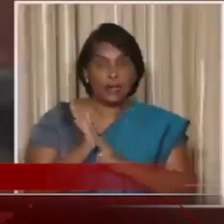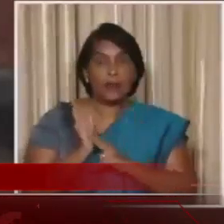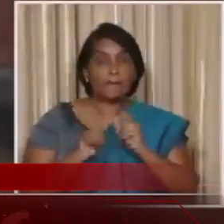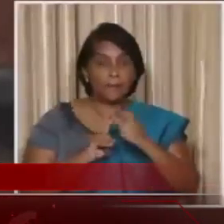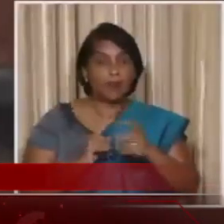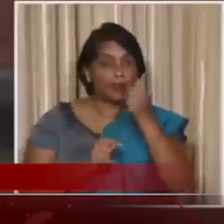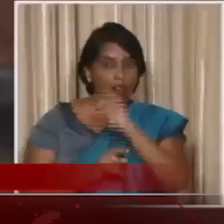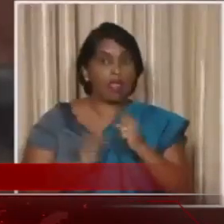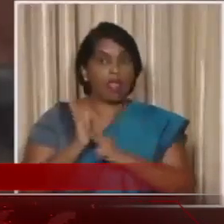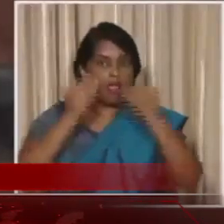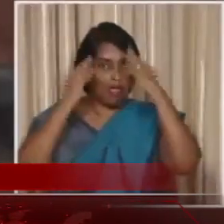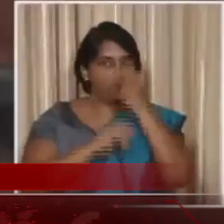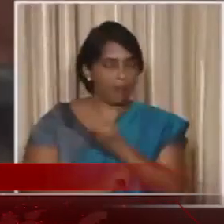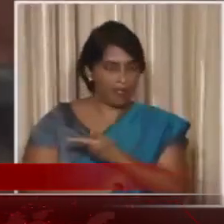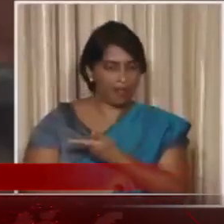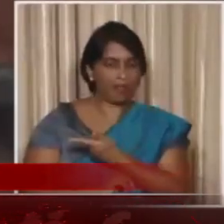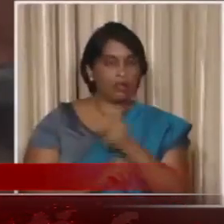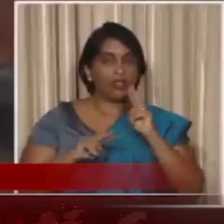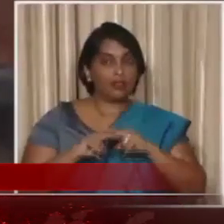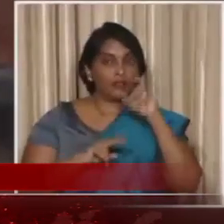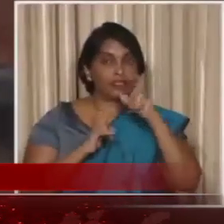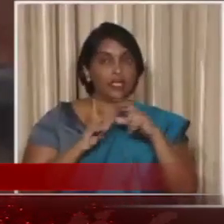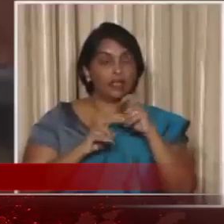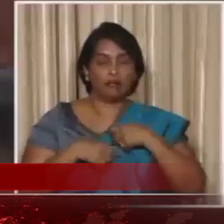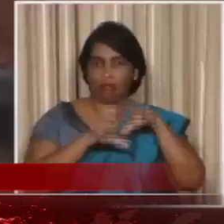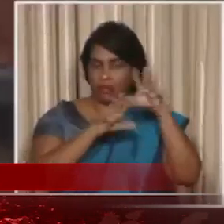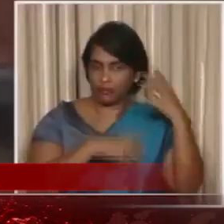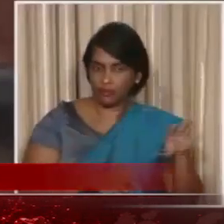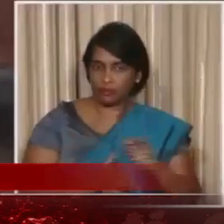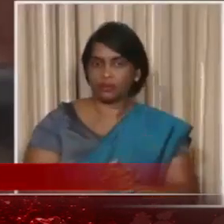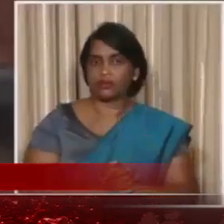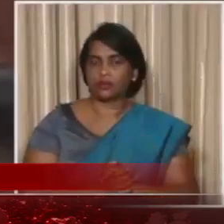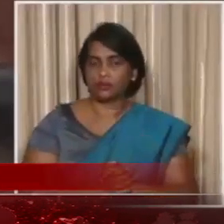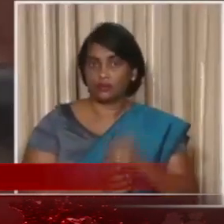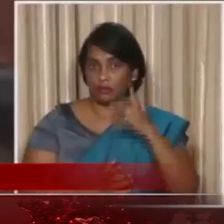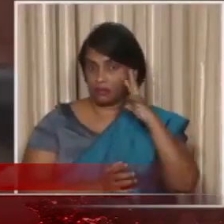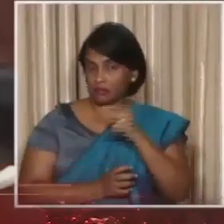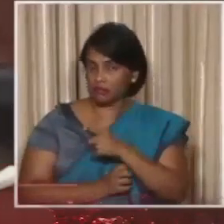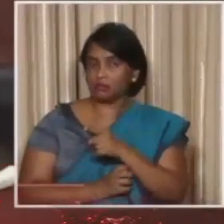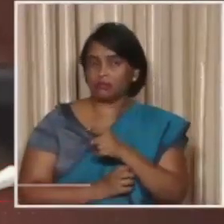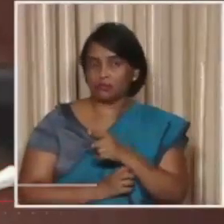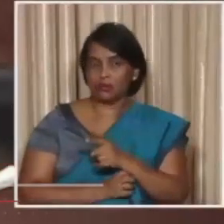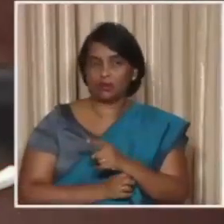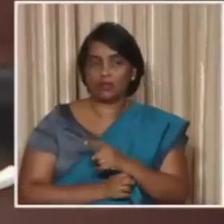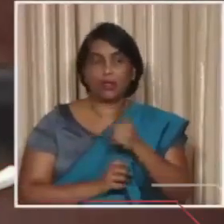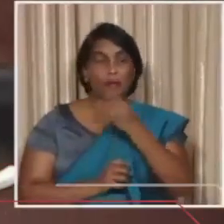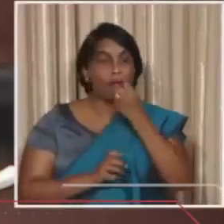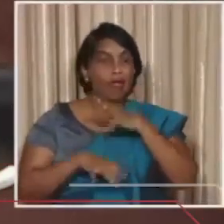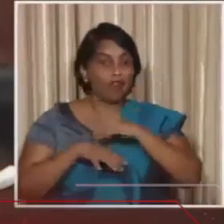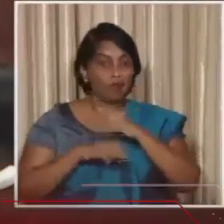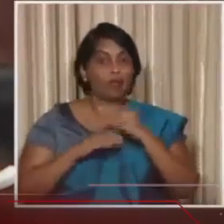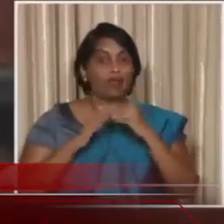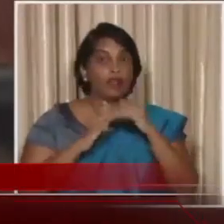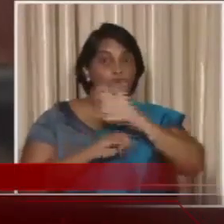තියෙනවා නාමල්ගේ සල්ලි යාව FCID එකට කට උත්තර දීලා තියෙනවා මත තියාගන්න මල්වානේ ගෙදර තියෙන